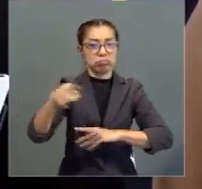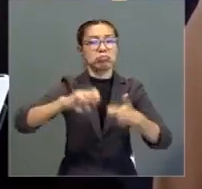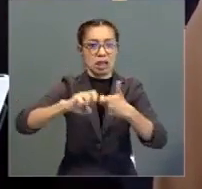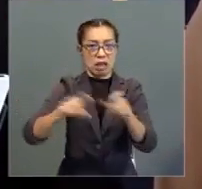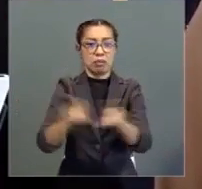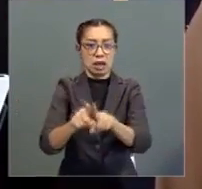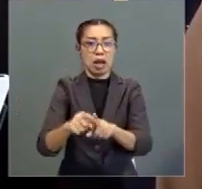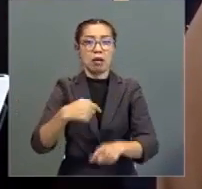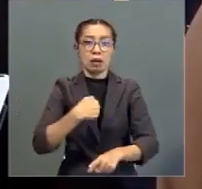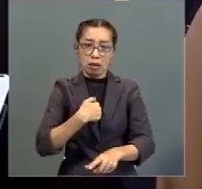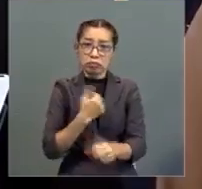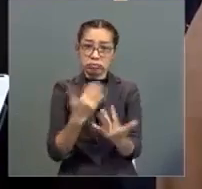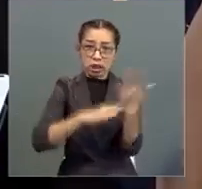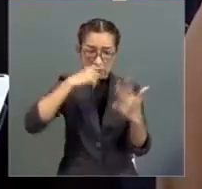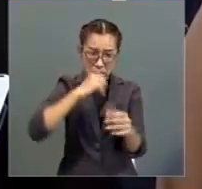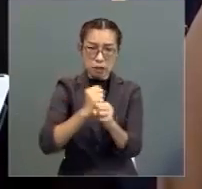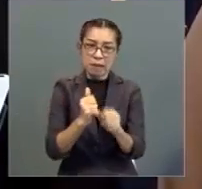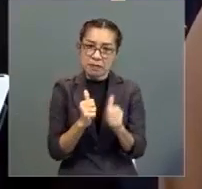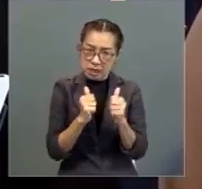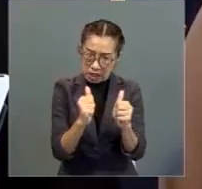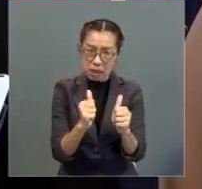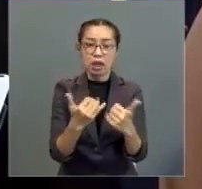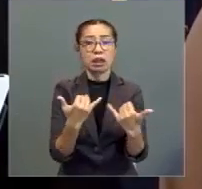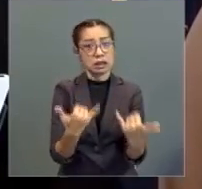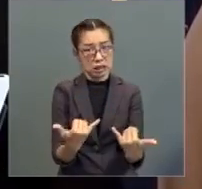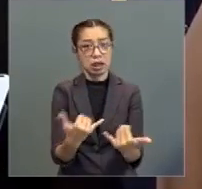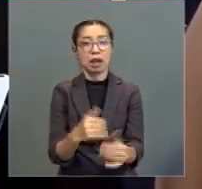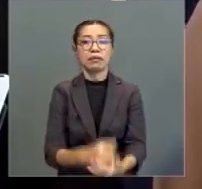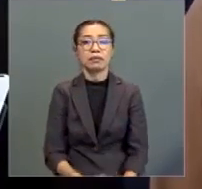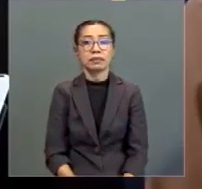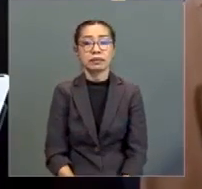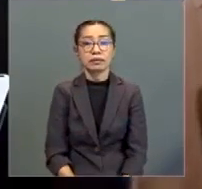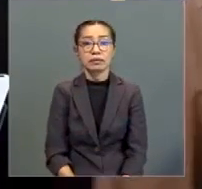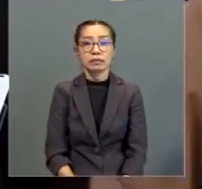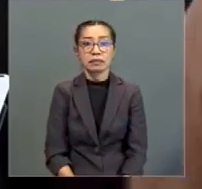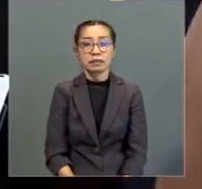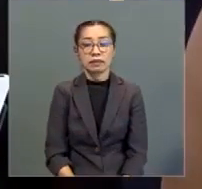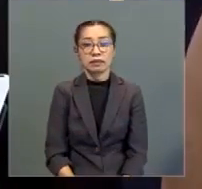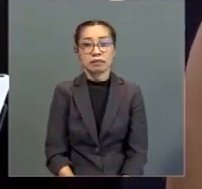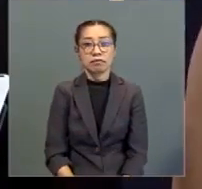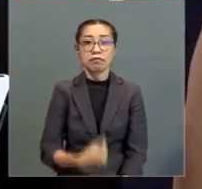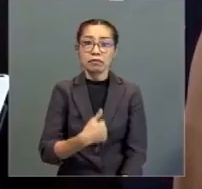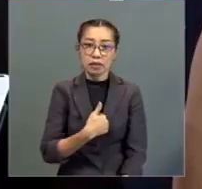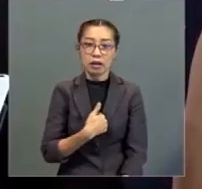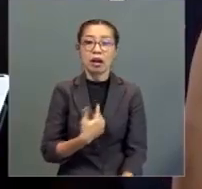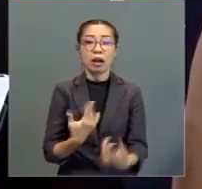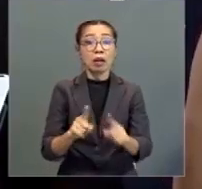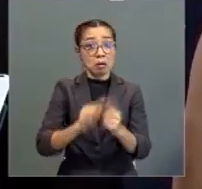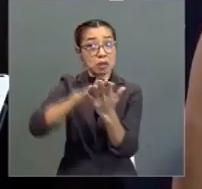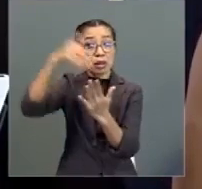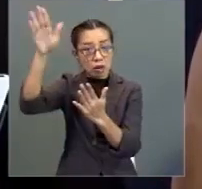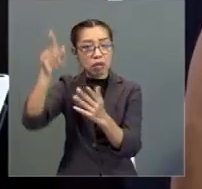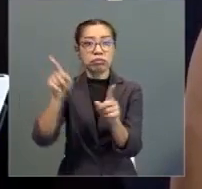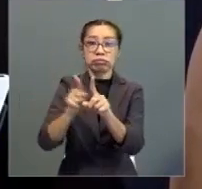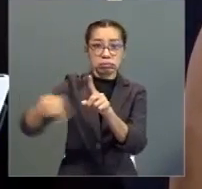ก็ถือว่าเราก็ทำได้ดีที่สุดของเราในปัจจุบันนะครับก็ไปก็คงทำความร่วมมือระหว่างเรากับต่างประเทศด้วยนะ